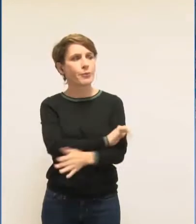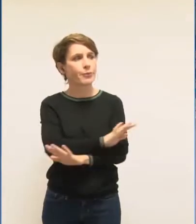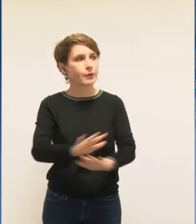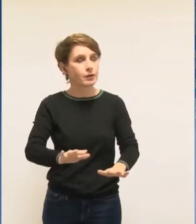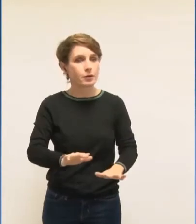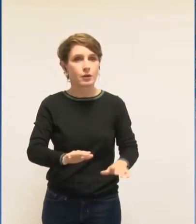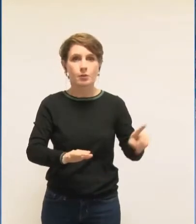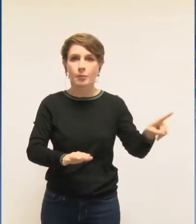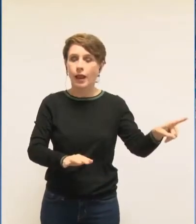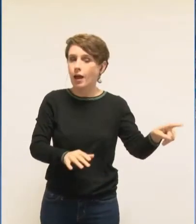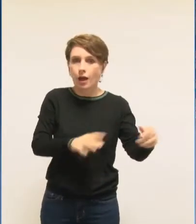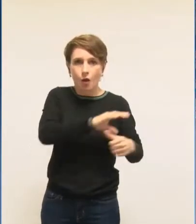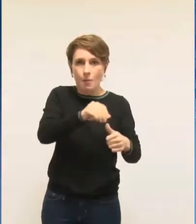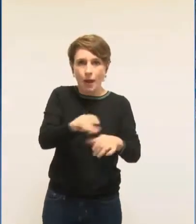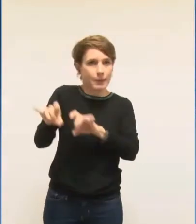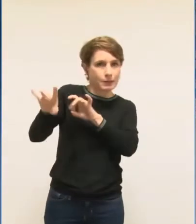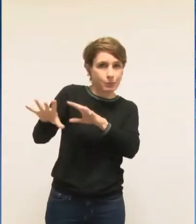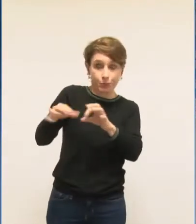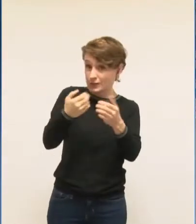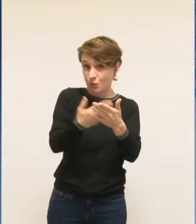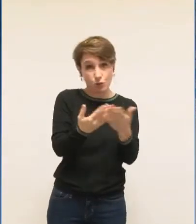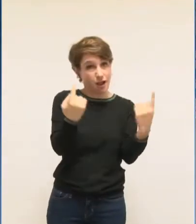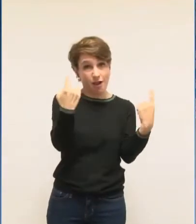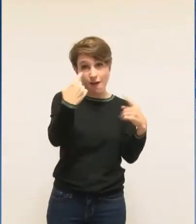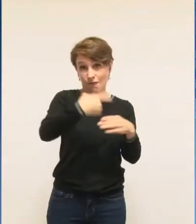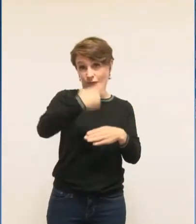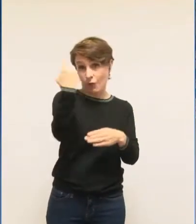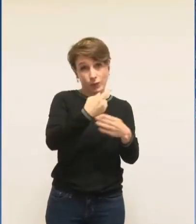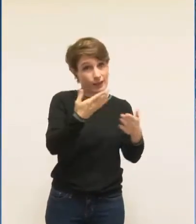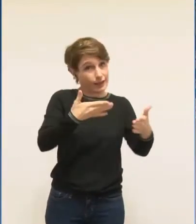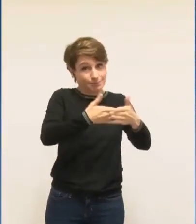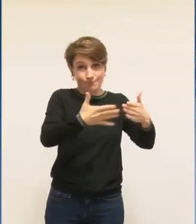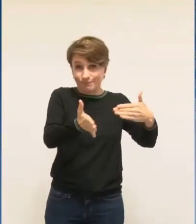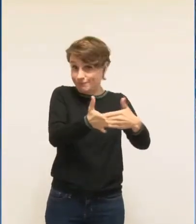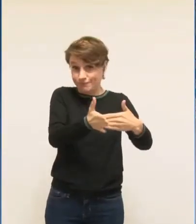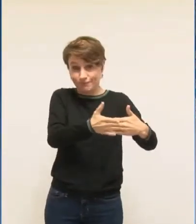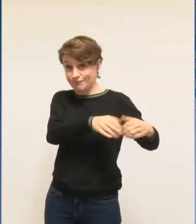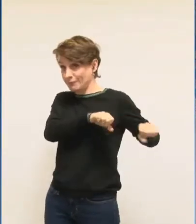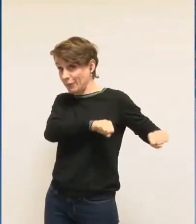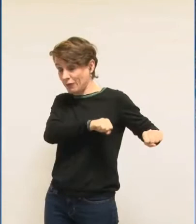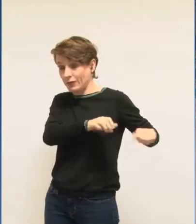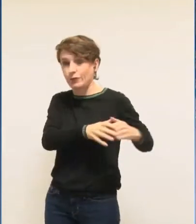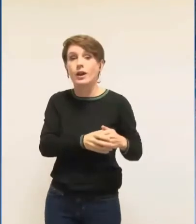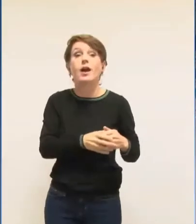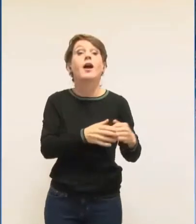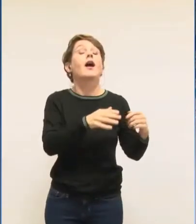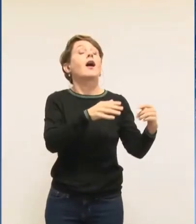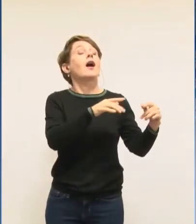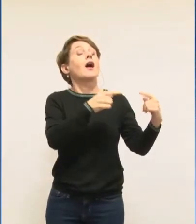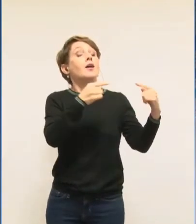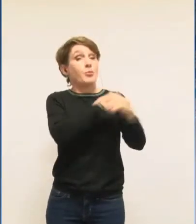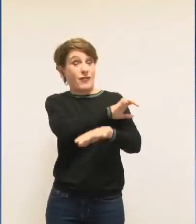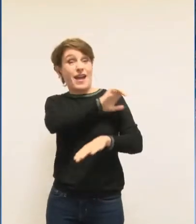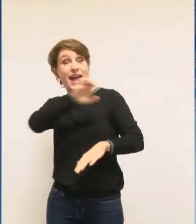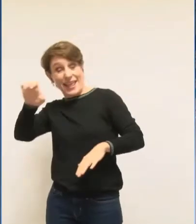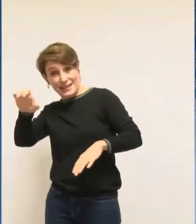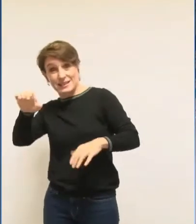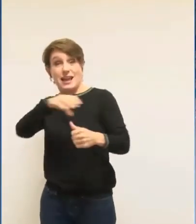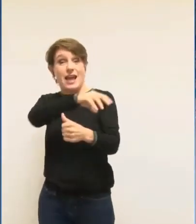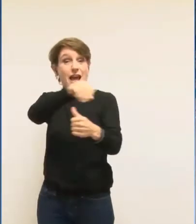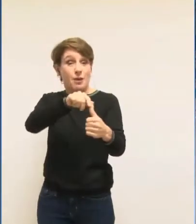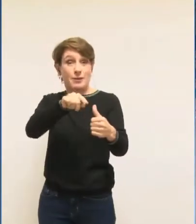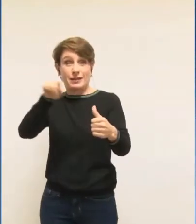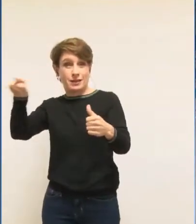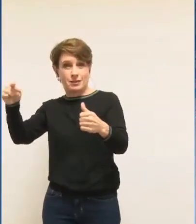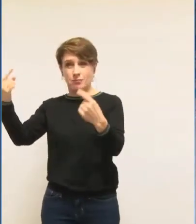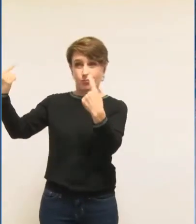toujours closes. Sur la frontière avec l'Azerbaïdjan, l'Arménie est en conflit avec son voisin de l'Est, autour de la question du